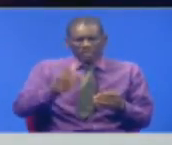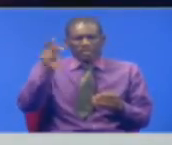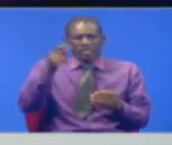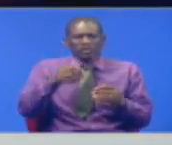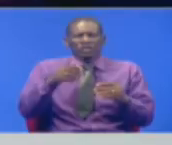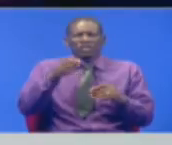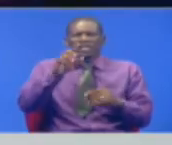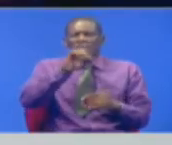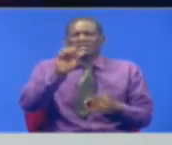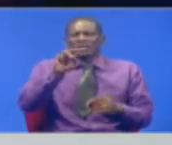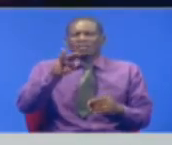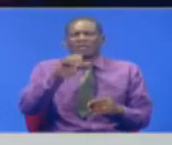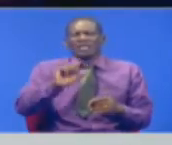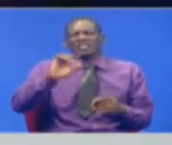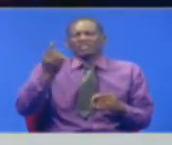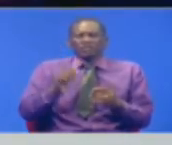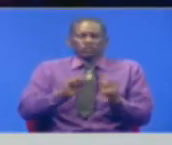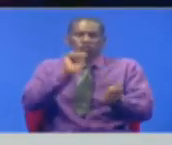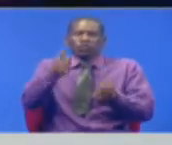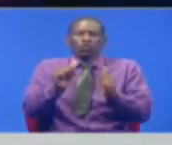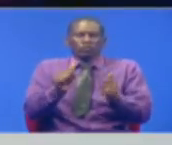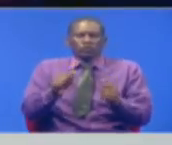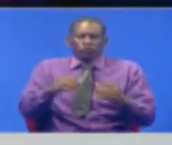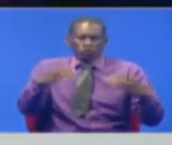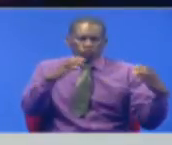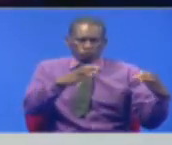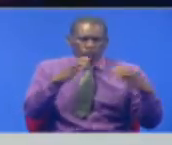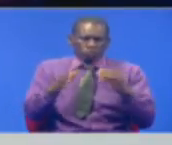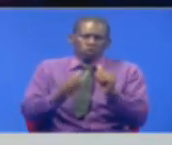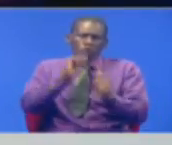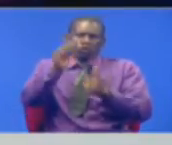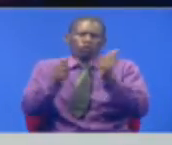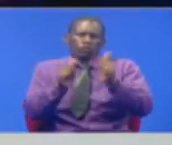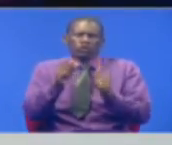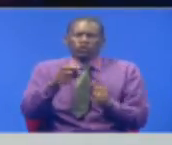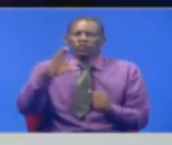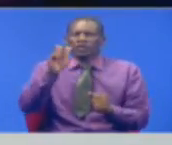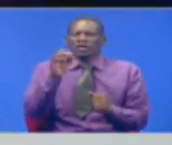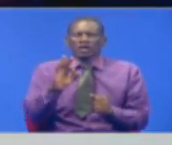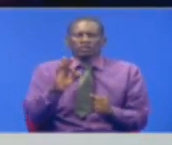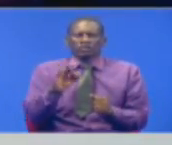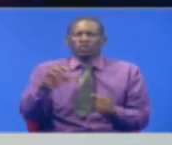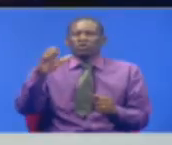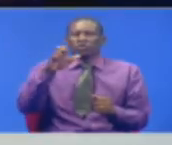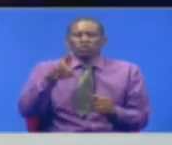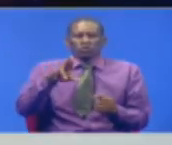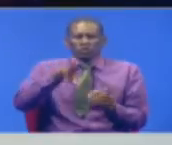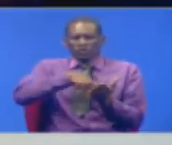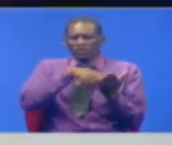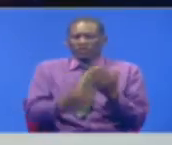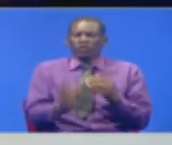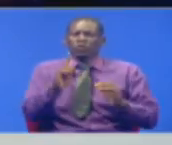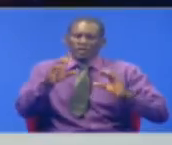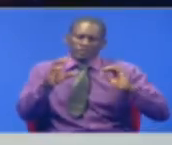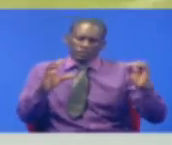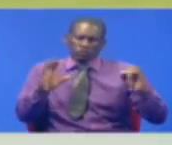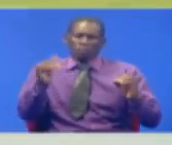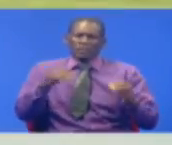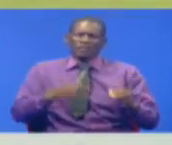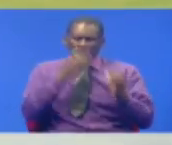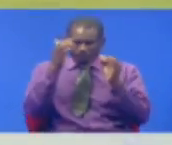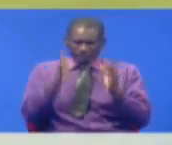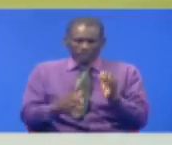awamu ya kwanza ya mechi za kufuzu kwa awamu ya makundi ya mechi za mashirikisho ya CAF. Gor Mahia ilifungwa bao moja kwa bila na wageni katika mechi